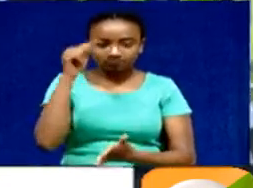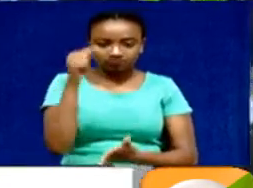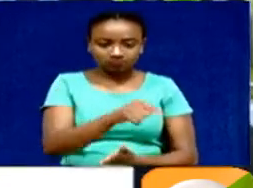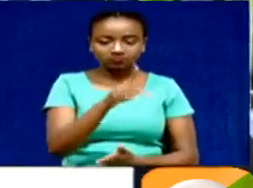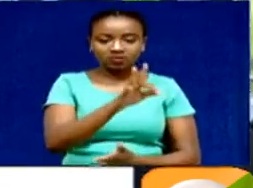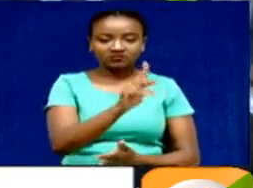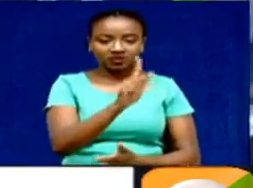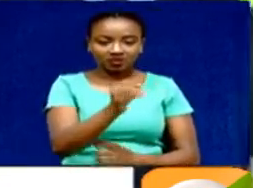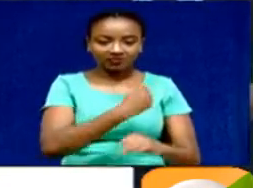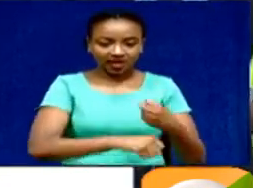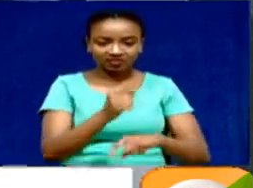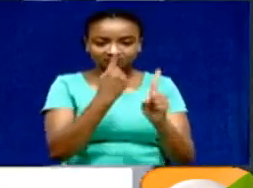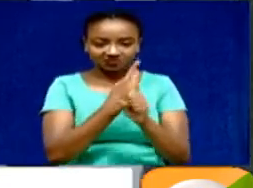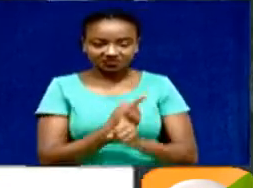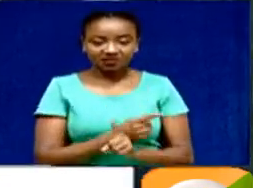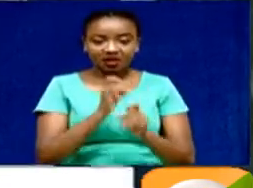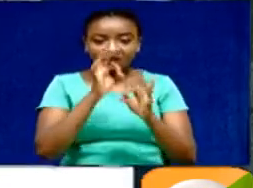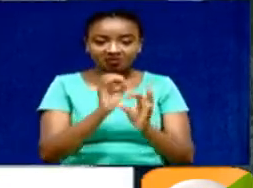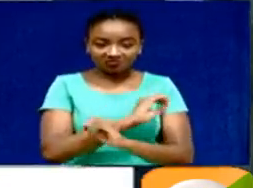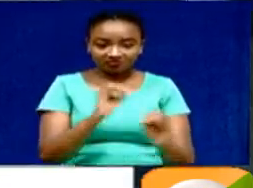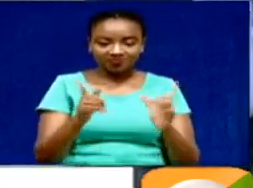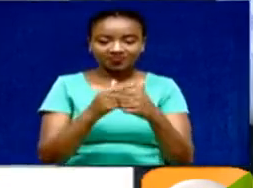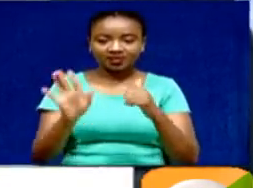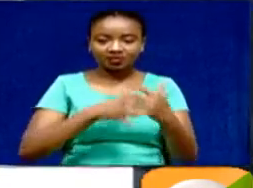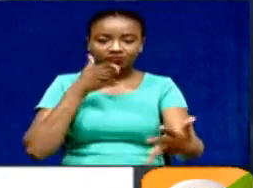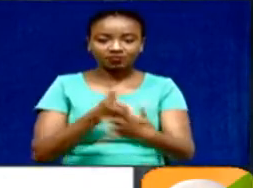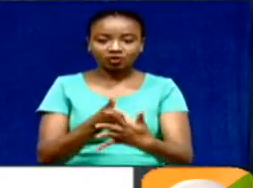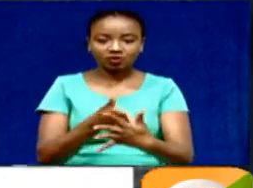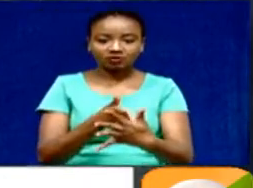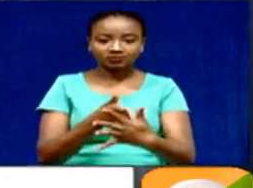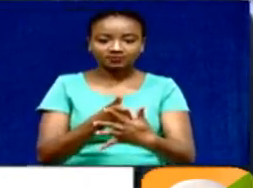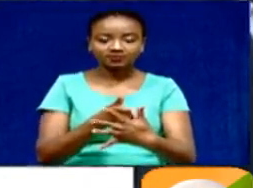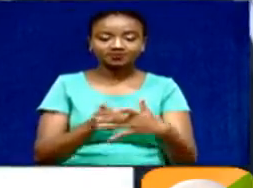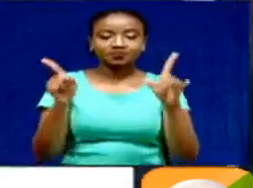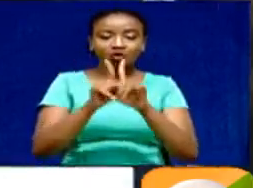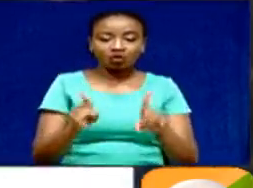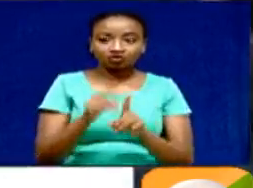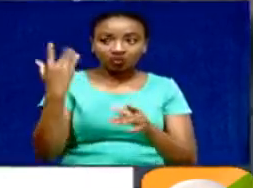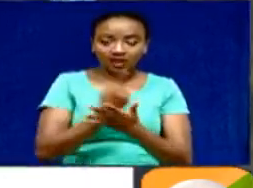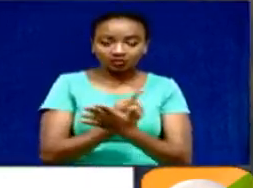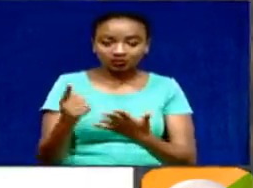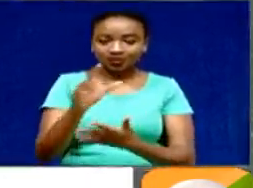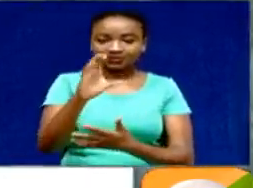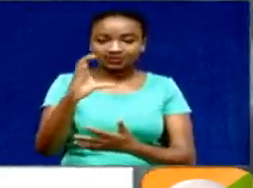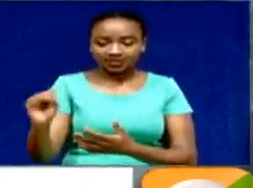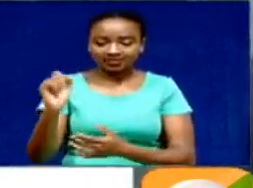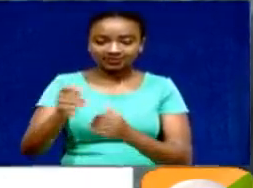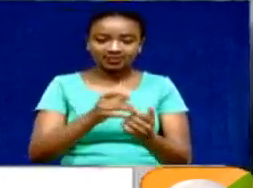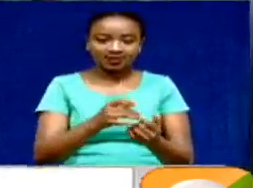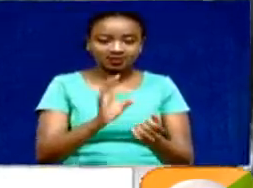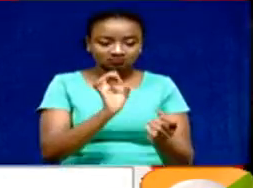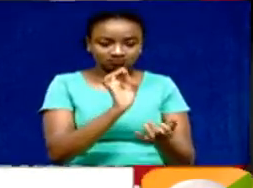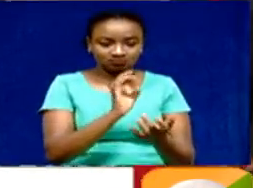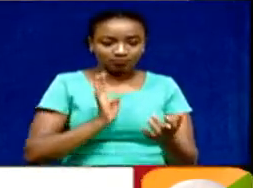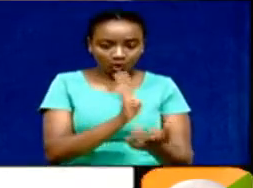shughuli za FKF, la sivyo ipigwe marufuku. Wiki iliyopita waziri Amina Mohamed alivunjilia mbali kamati